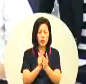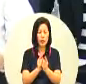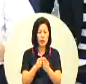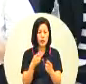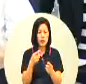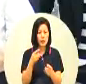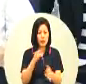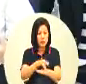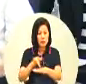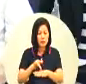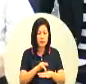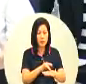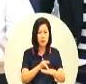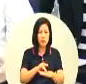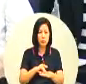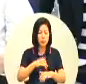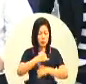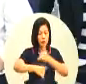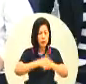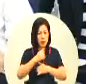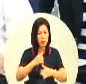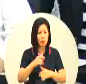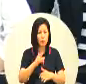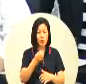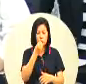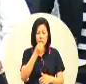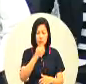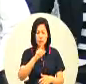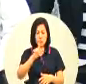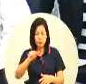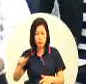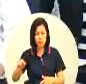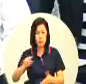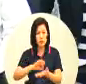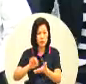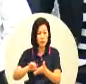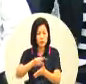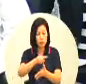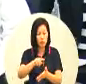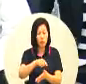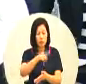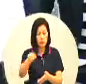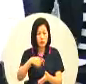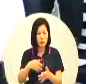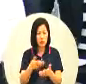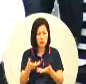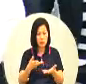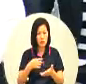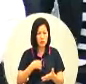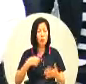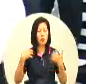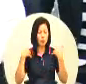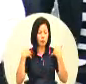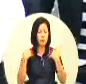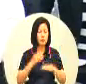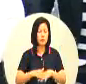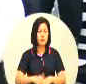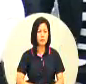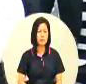接触到这些我们日常生活的用品的部分，这个知识我想卫生局责无旁贷。 局